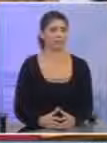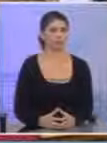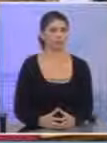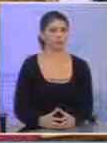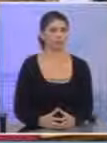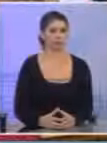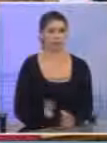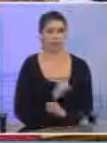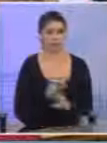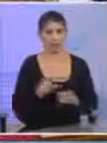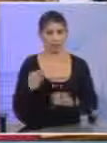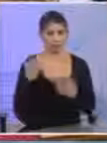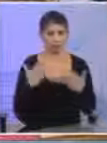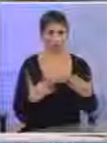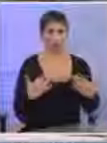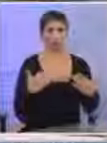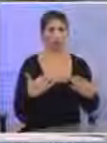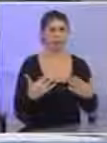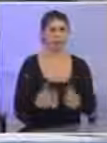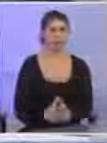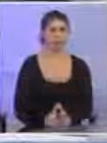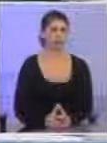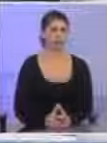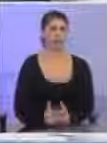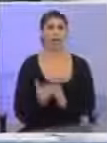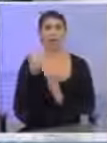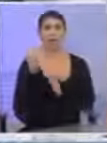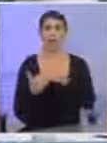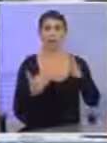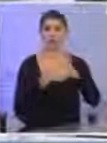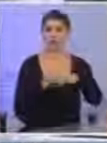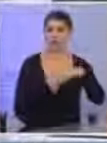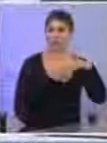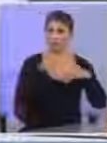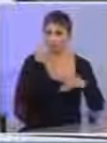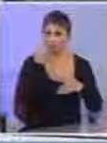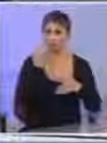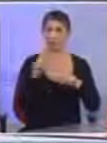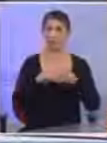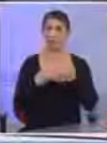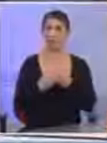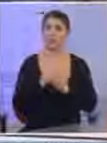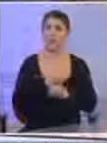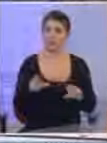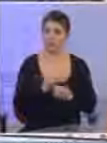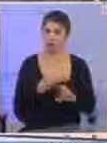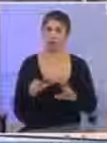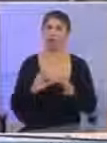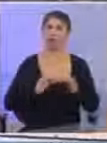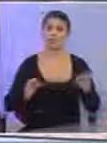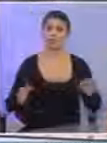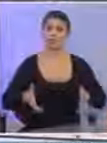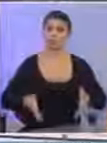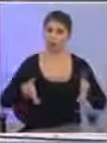Γίνεται γνωστό στο σώμα, θα σας τα αφήσω στο τέλος, ότι από τα ανωδυτικά θεωρία παρακολουθούν τη συνεδρίαση αφού ενημερώθηκαν για την ιστορία